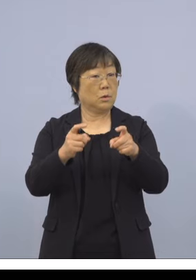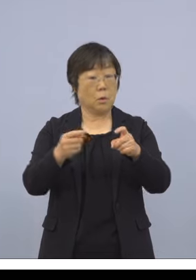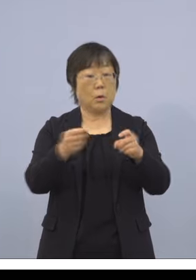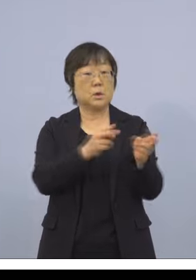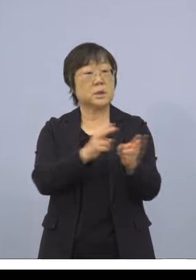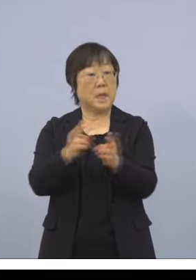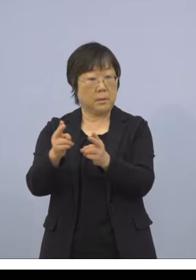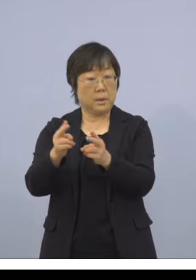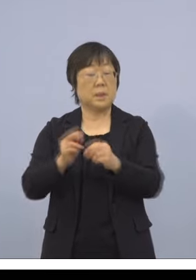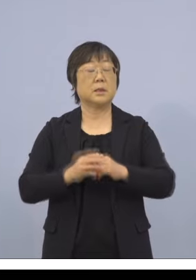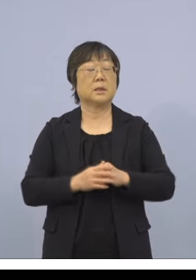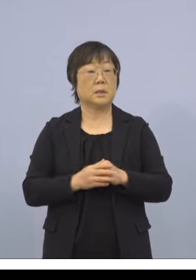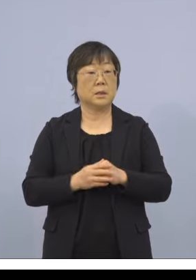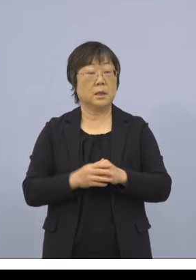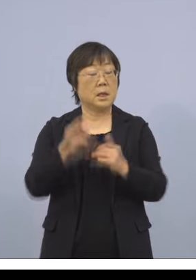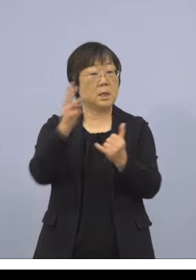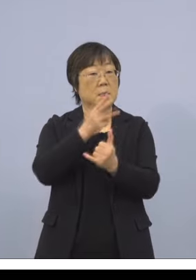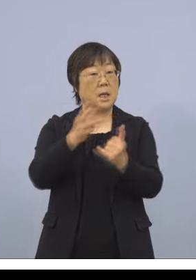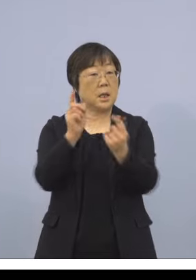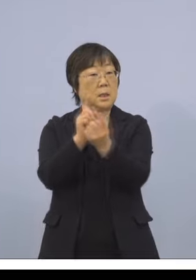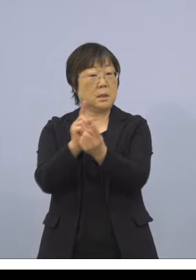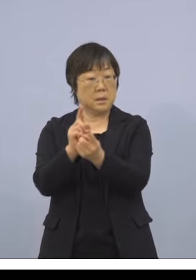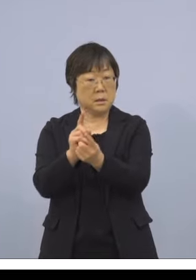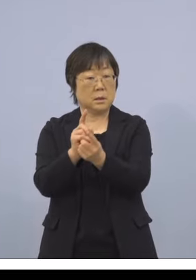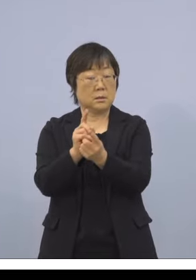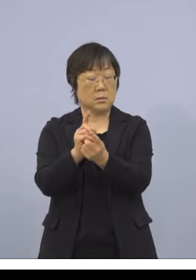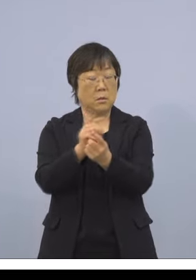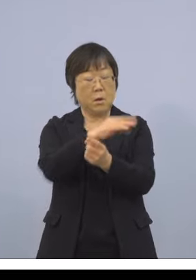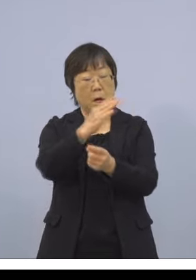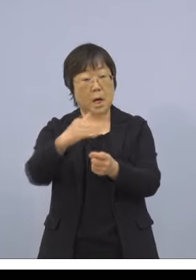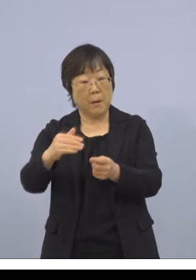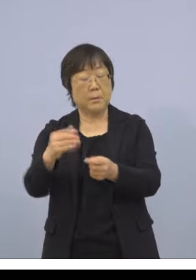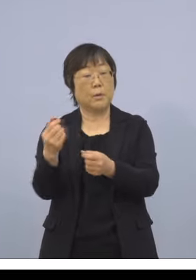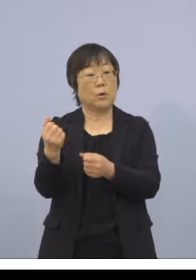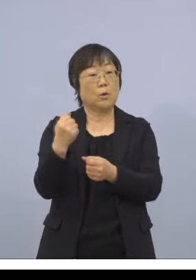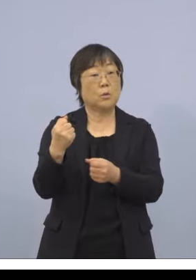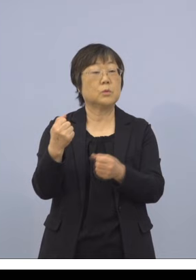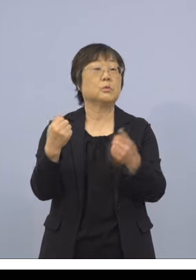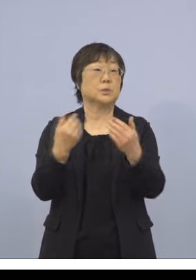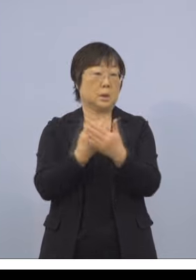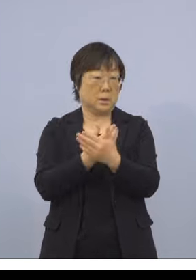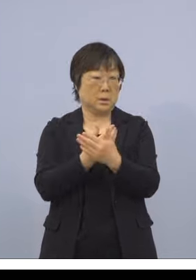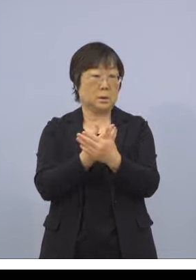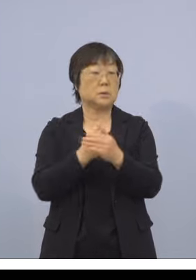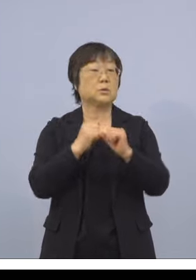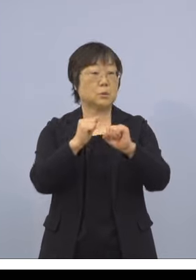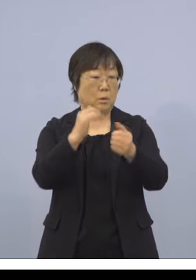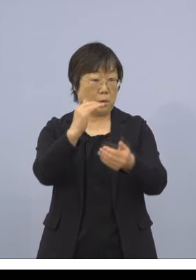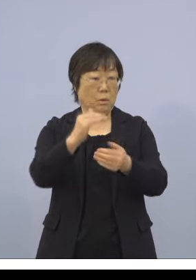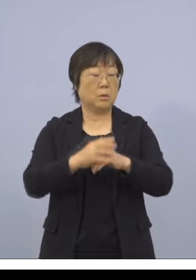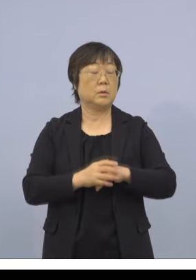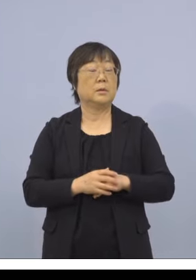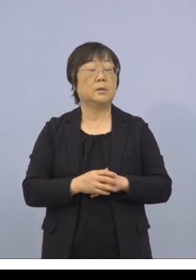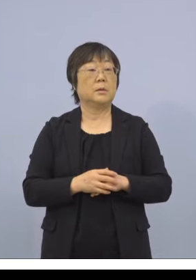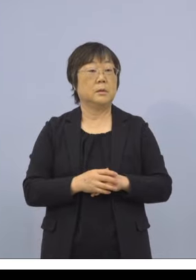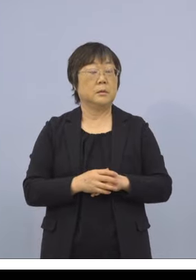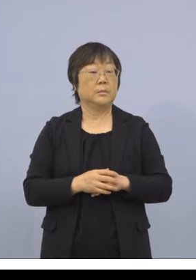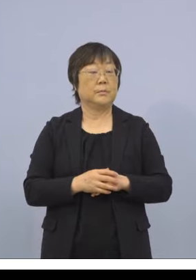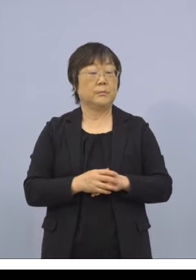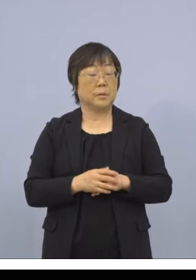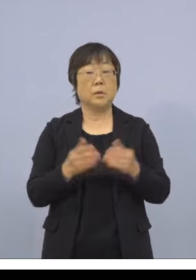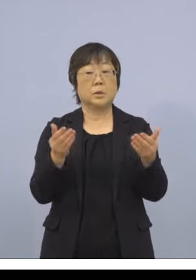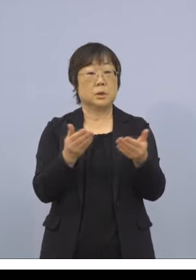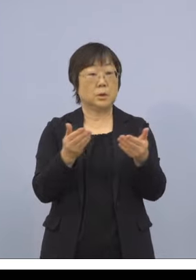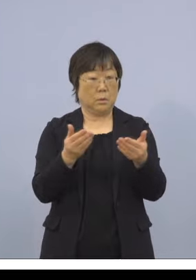備、そしてまた災害対策としても岸壁の強靭化、こういったものにもですね資する事